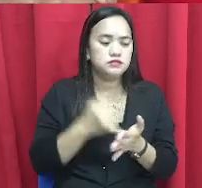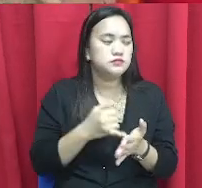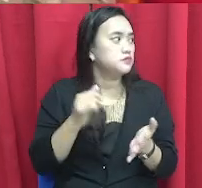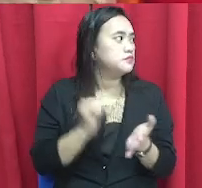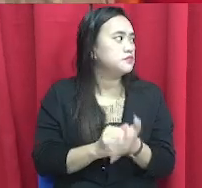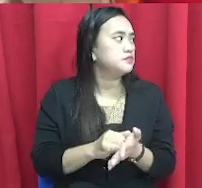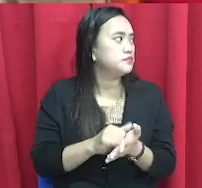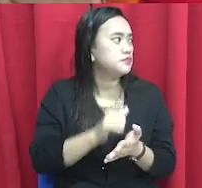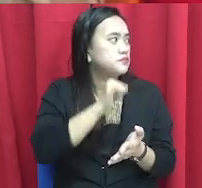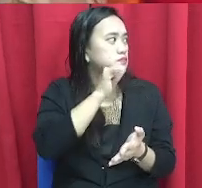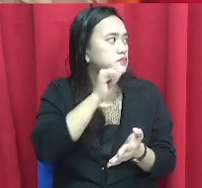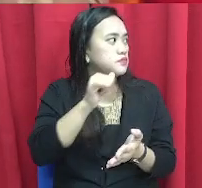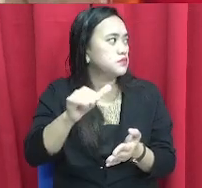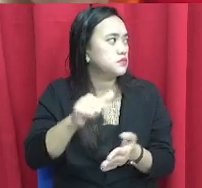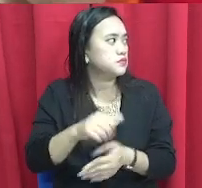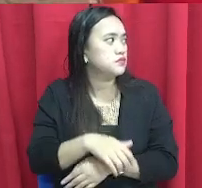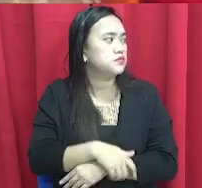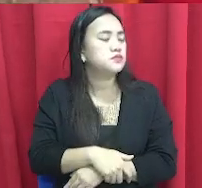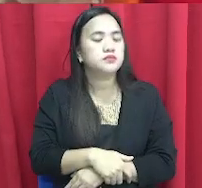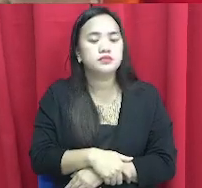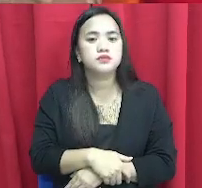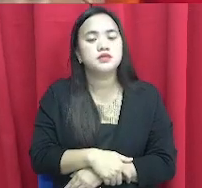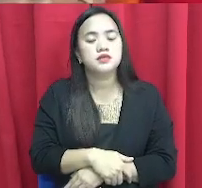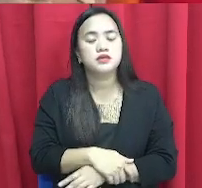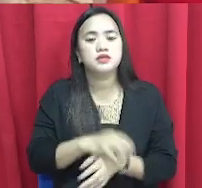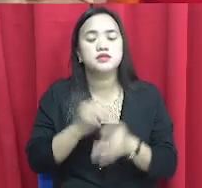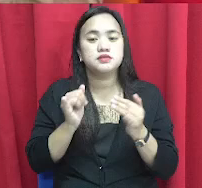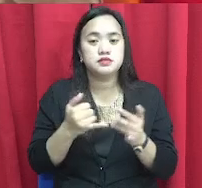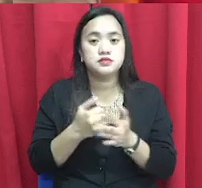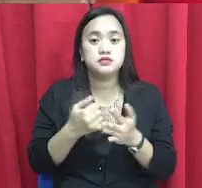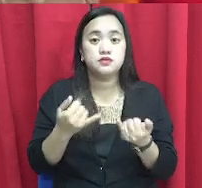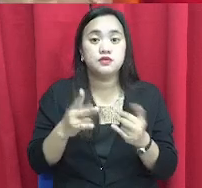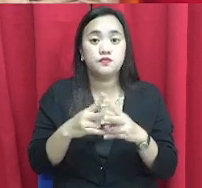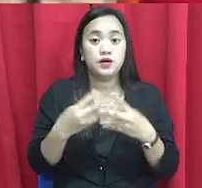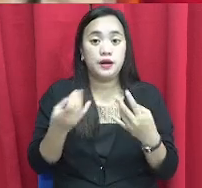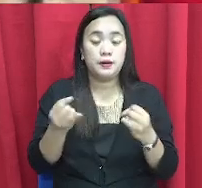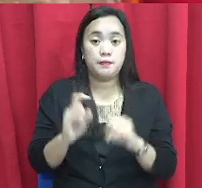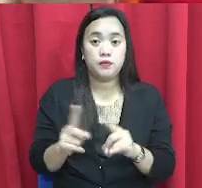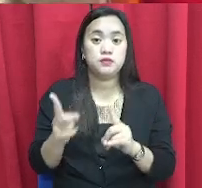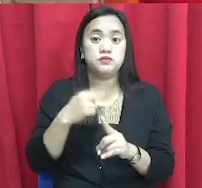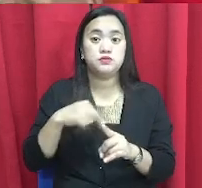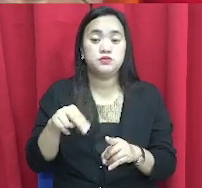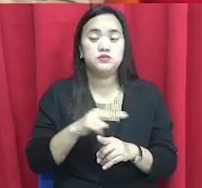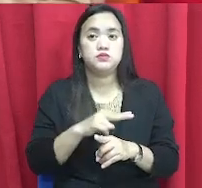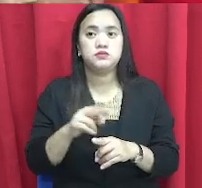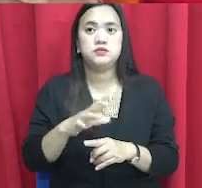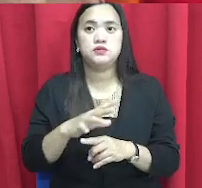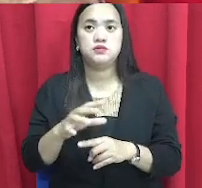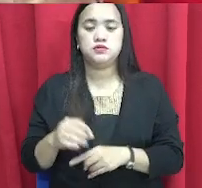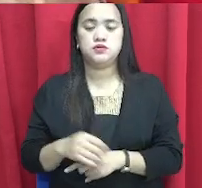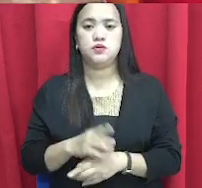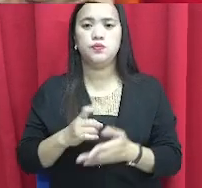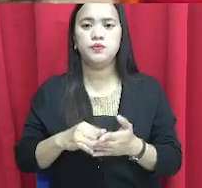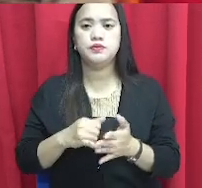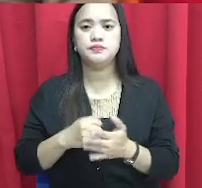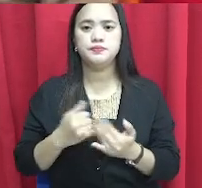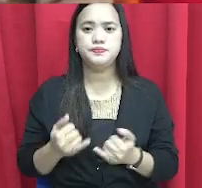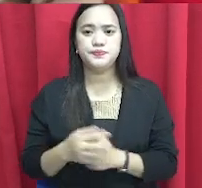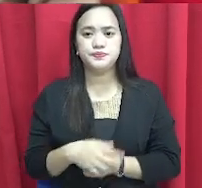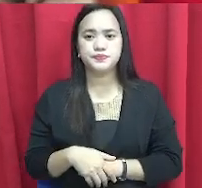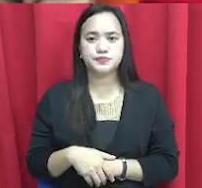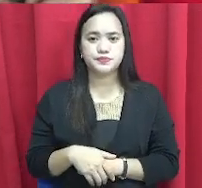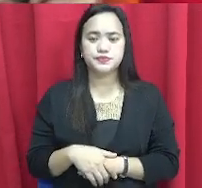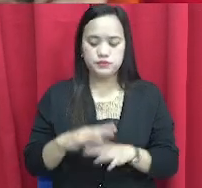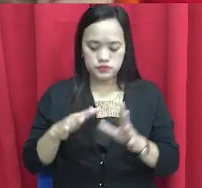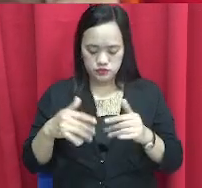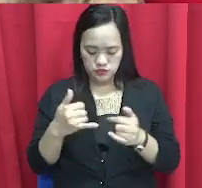sila ligtas ay napakahalaga na una na mapakinggan ninyo at matutunan ninyo ang paraan kung paano po natin matiyak